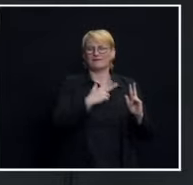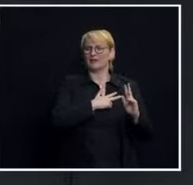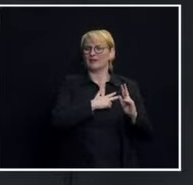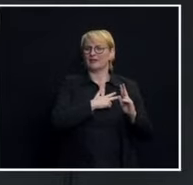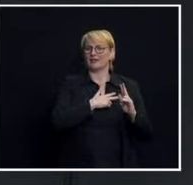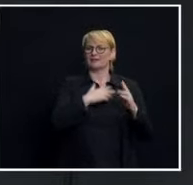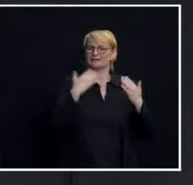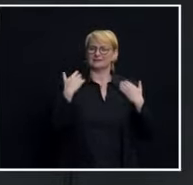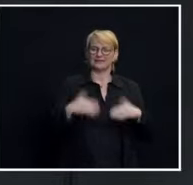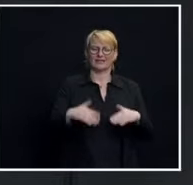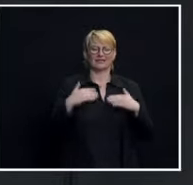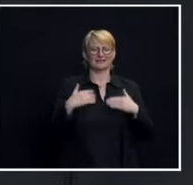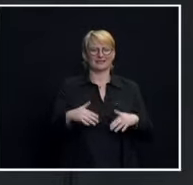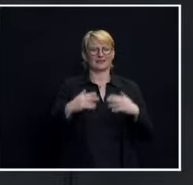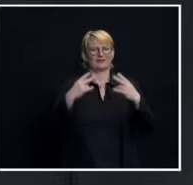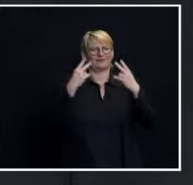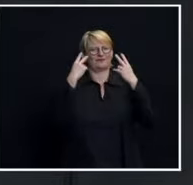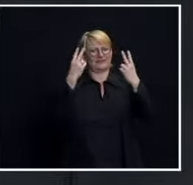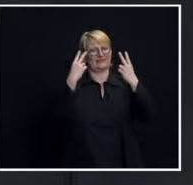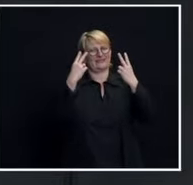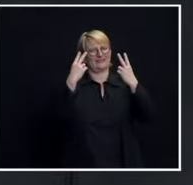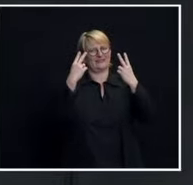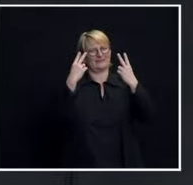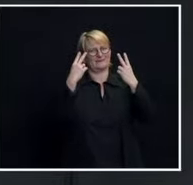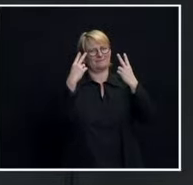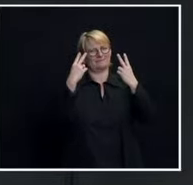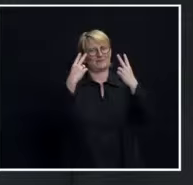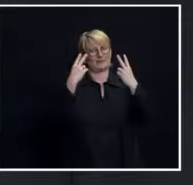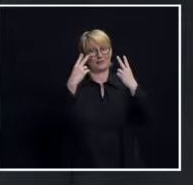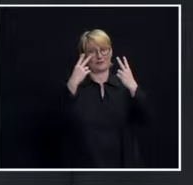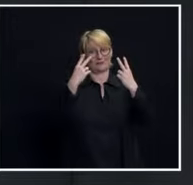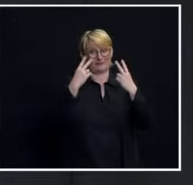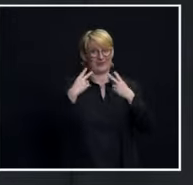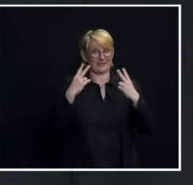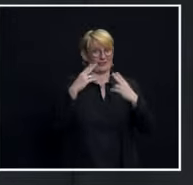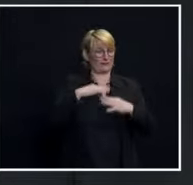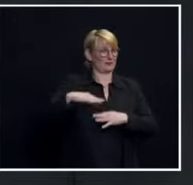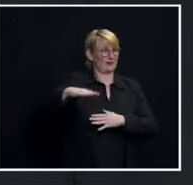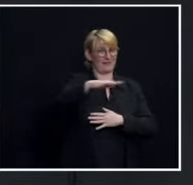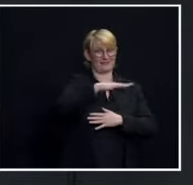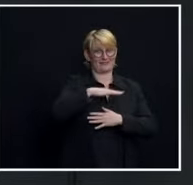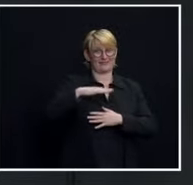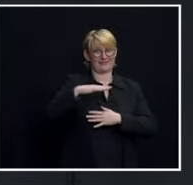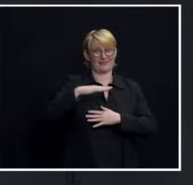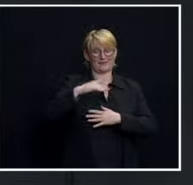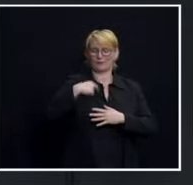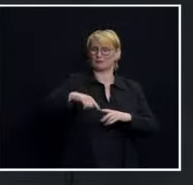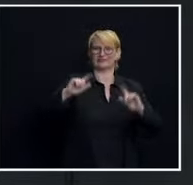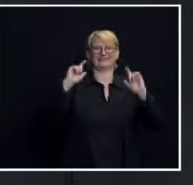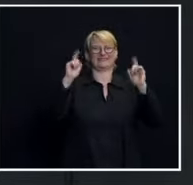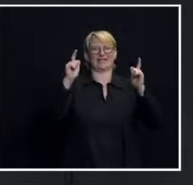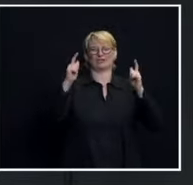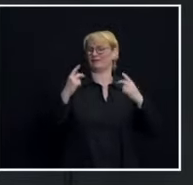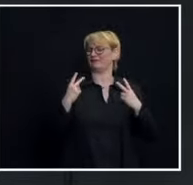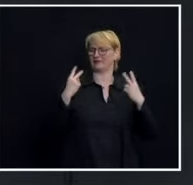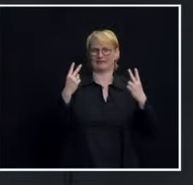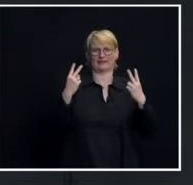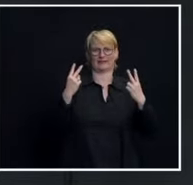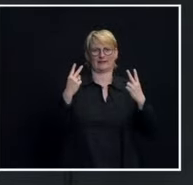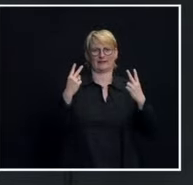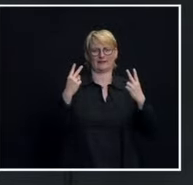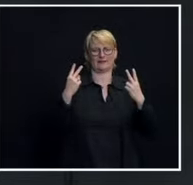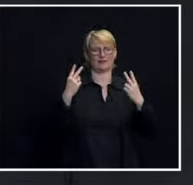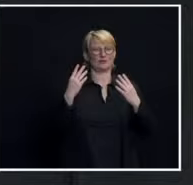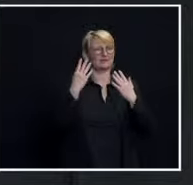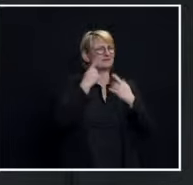sehr wichtig. Es ist sehr wichtig für unser Land und es ist sehr wichtig für unsere Gesellschaft. Und ich